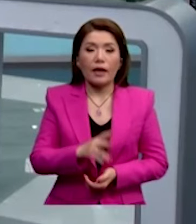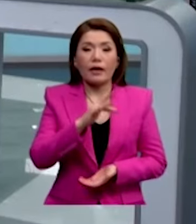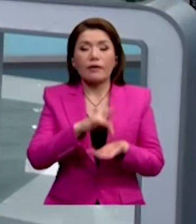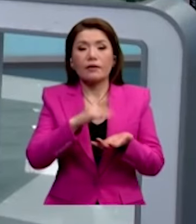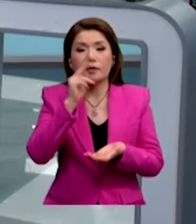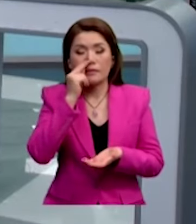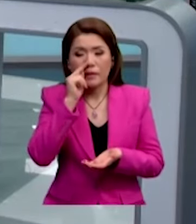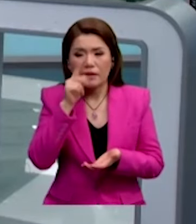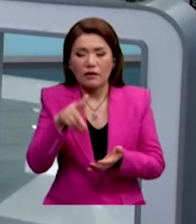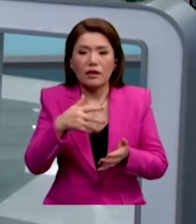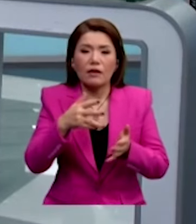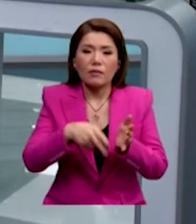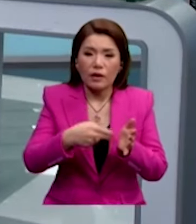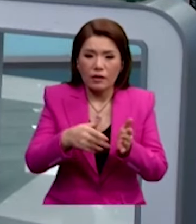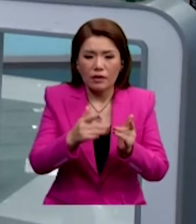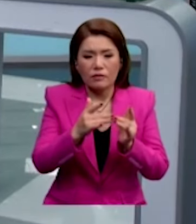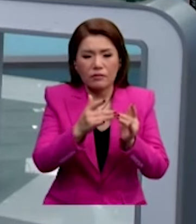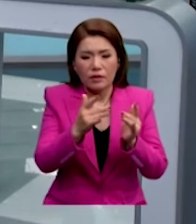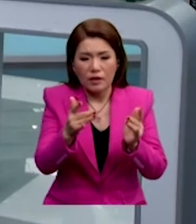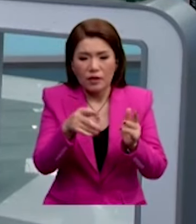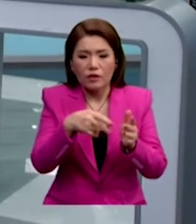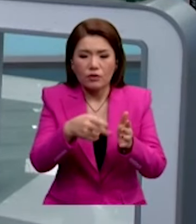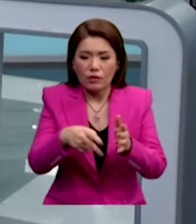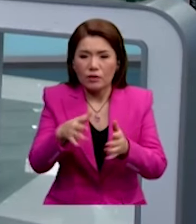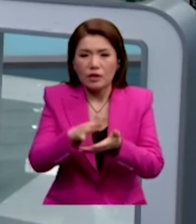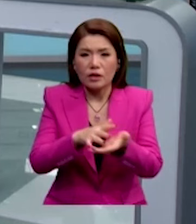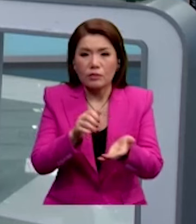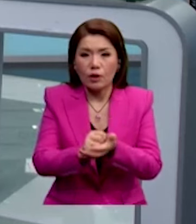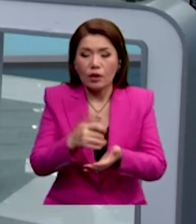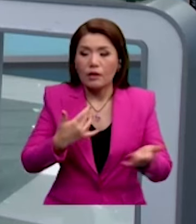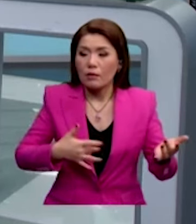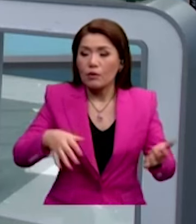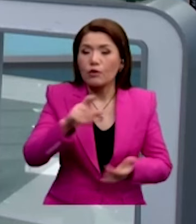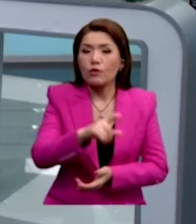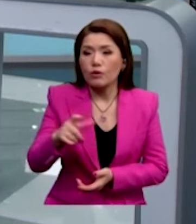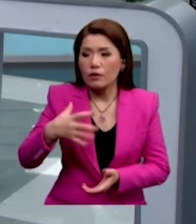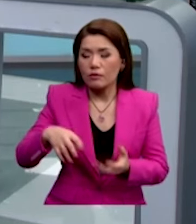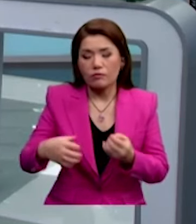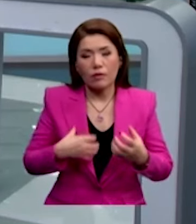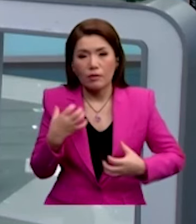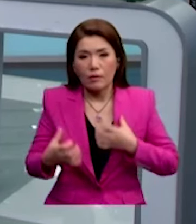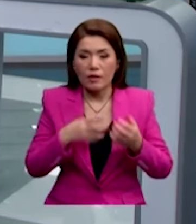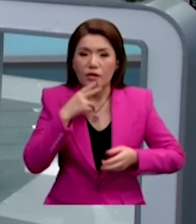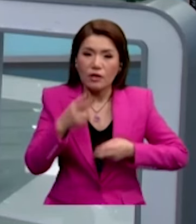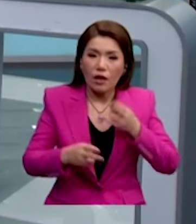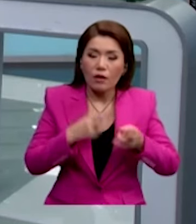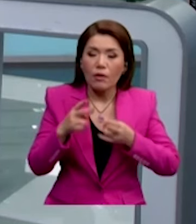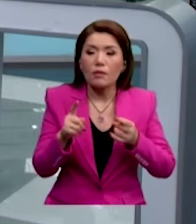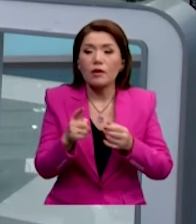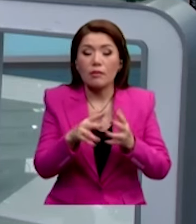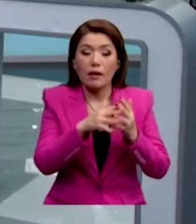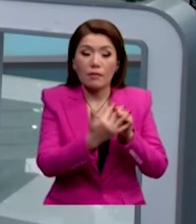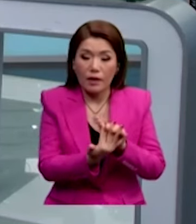Ал Шымкенттегі қираған темір жол өткелін көріп алған жамбылдық жұрт дабыл қағып жатыр. Өткені ауыл мен қала ортасындағы